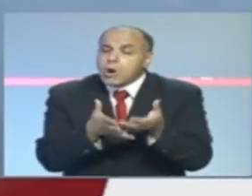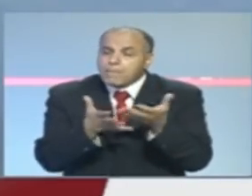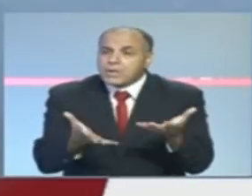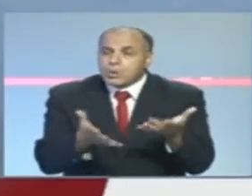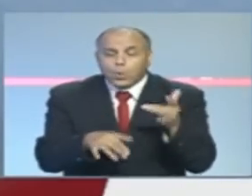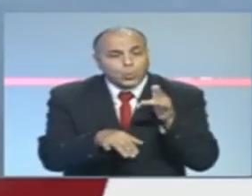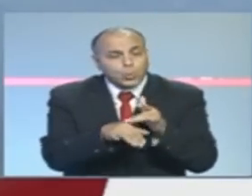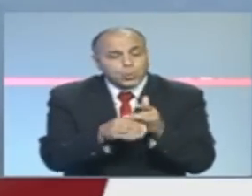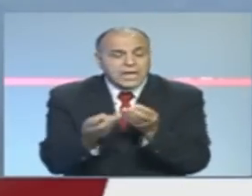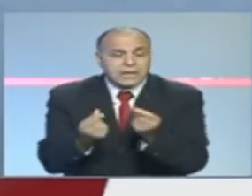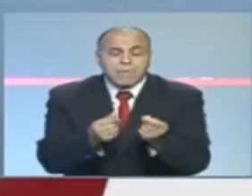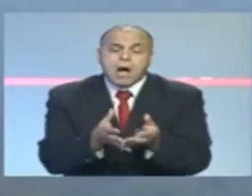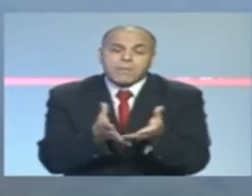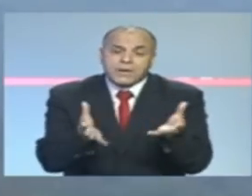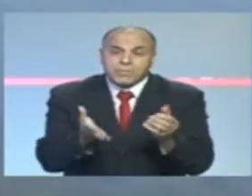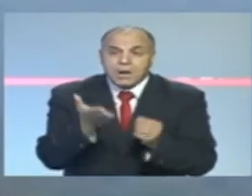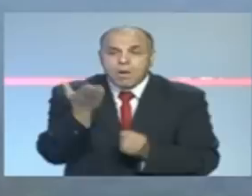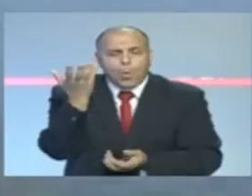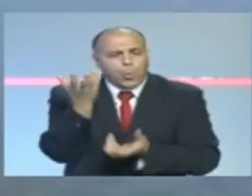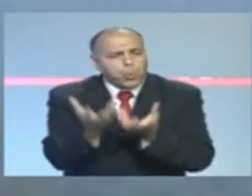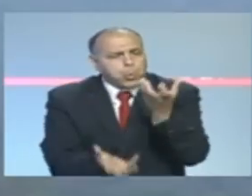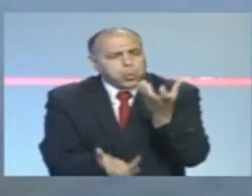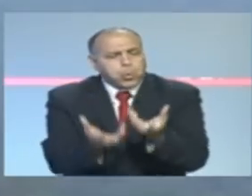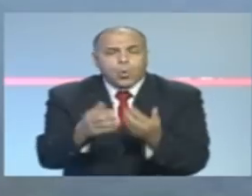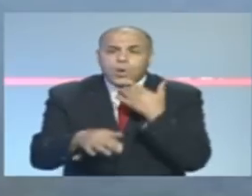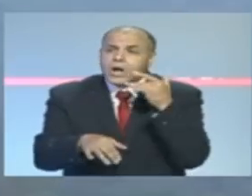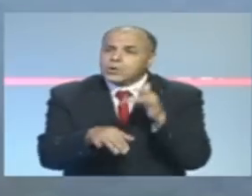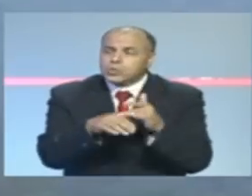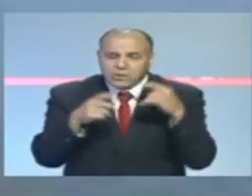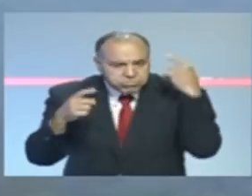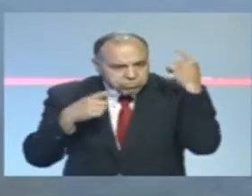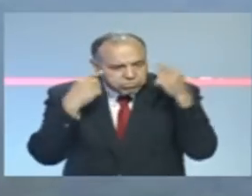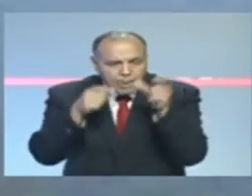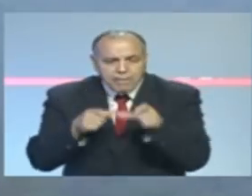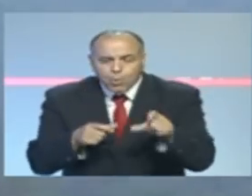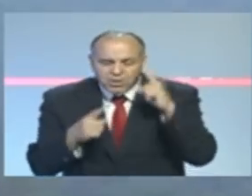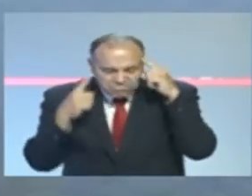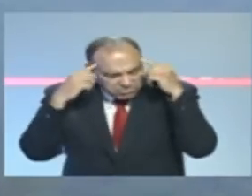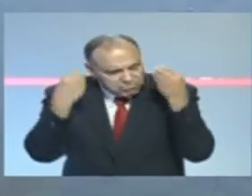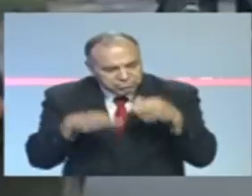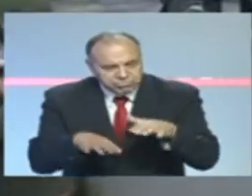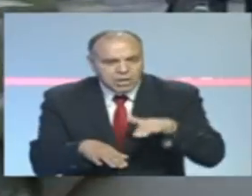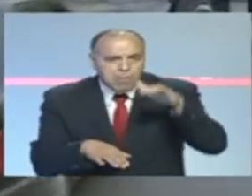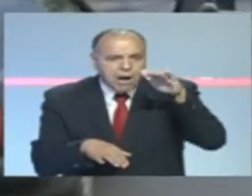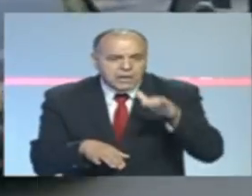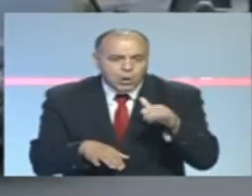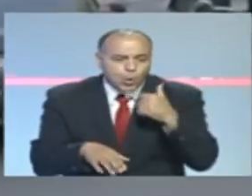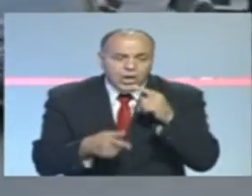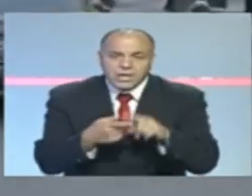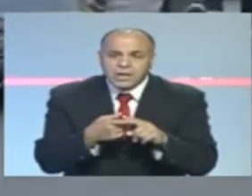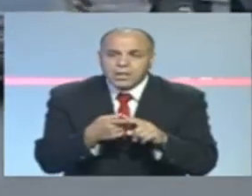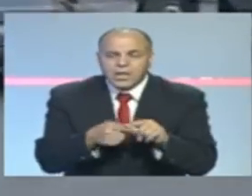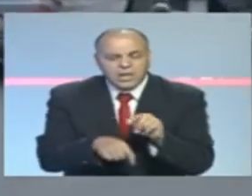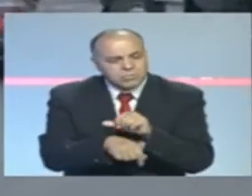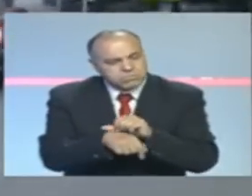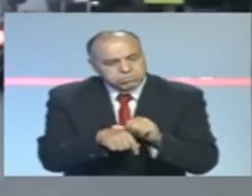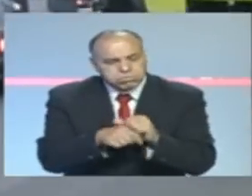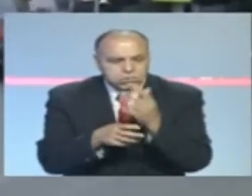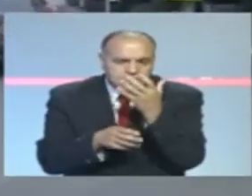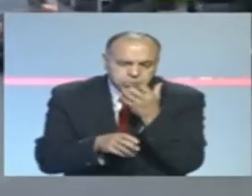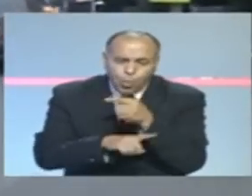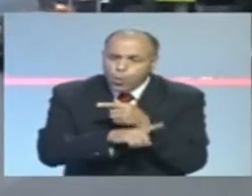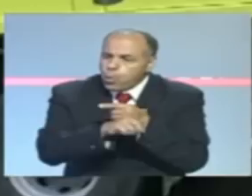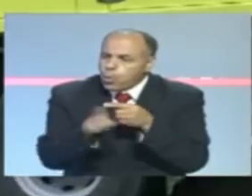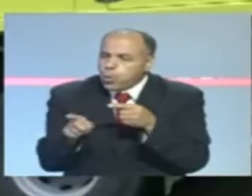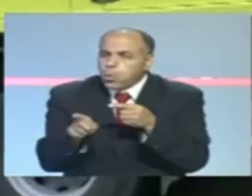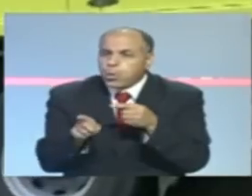اضرار بيئيه كبيره حرائق احلام اهالي المنطقه كبارا وصغارا وعمقت جراحهم واحزانهم